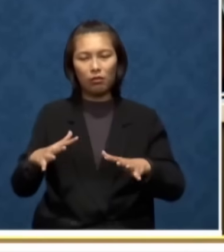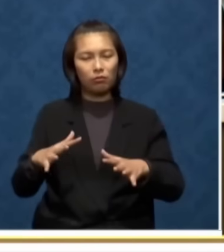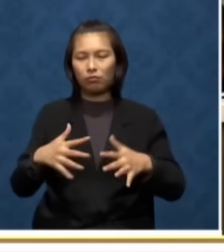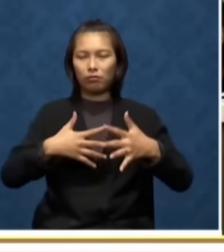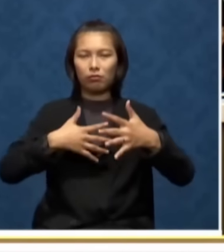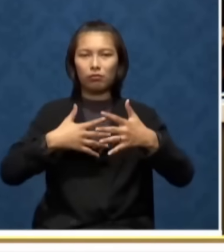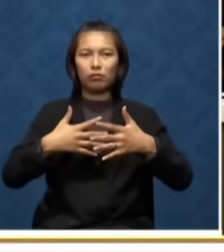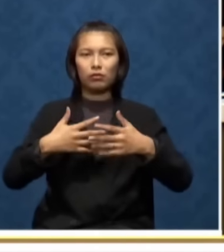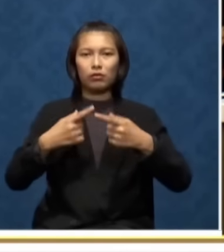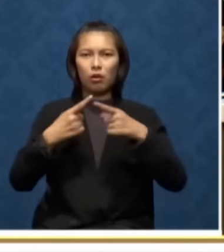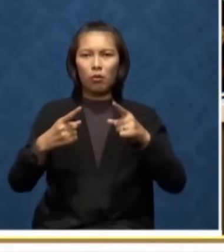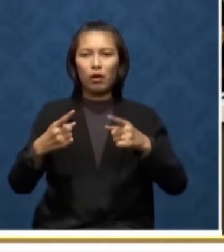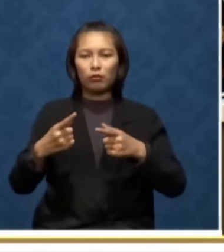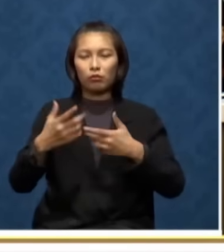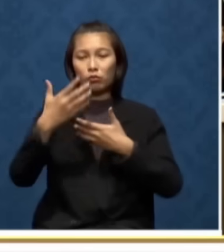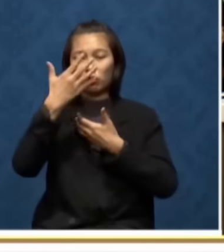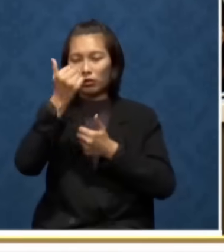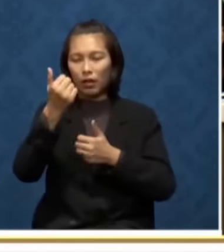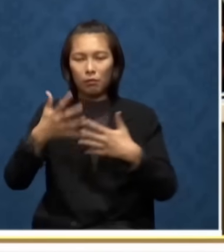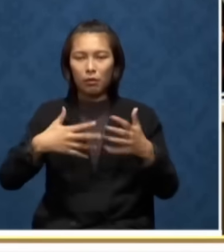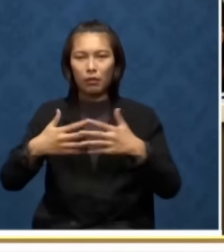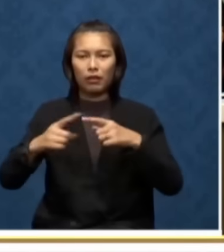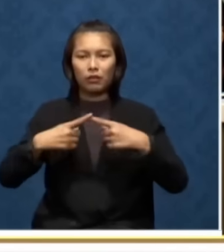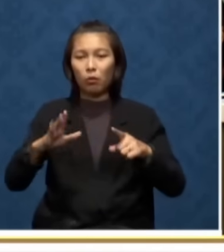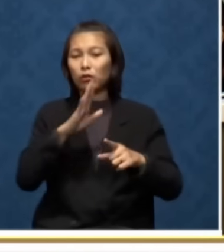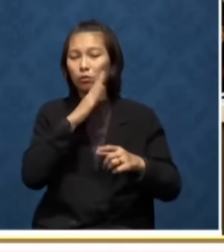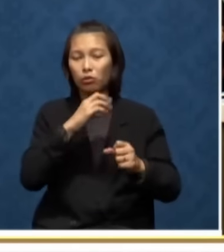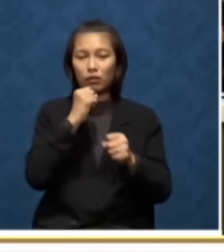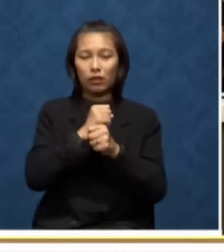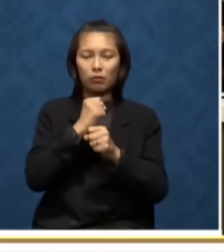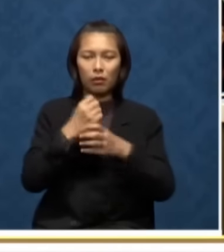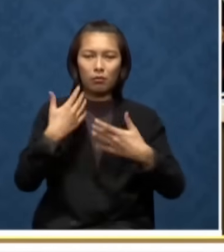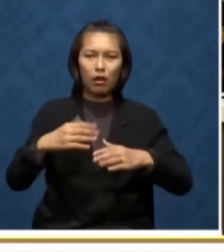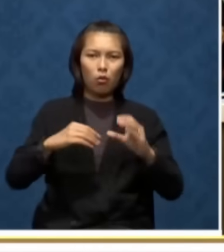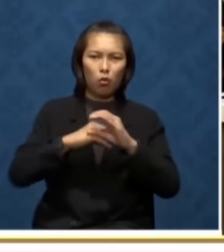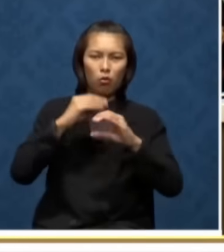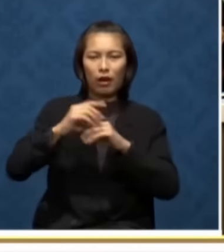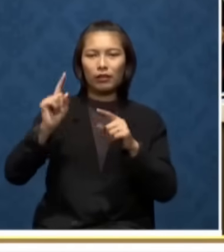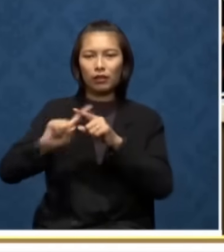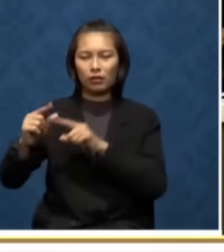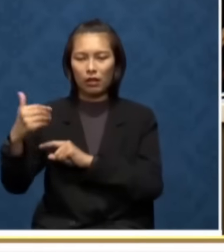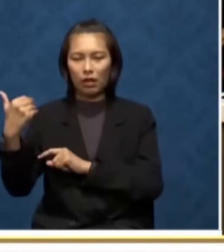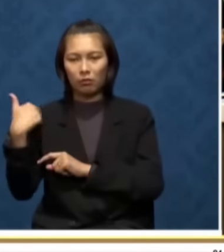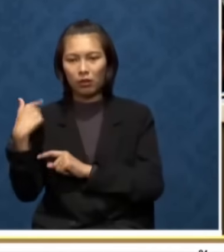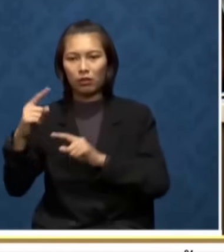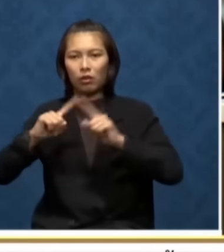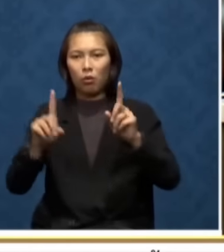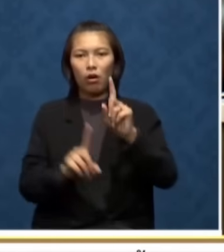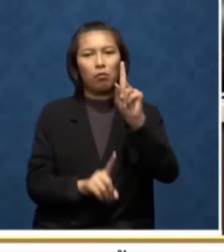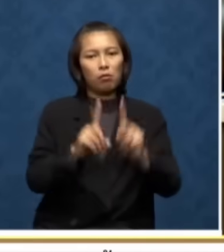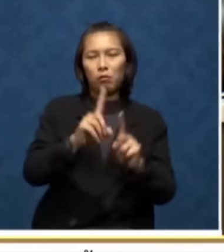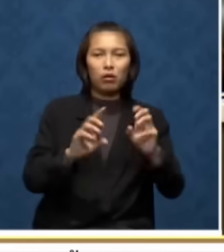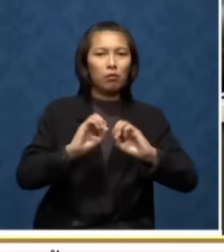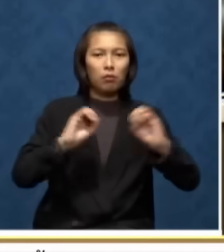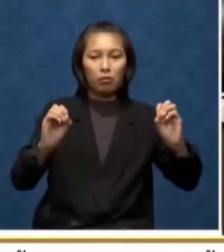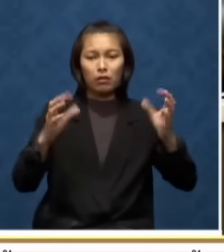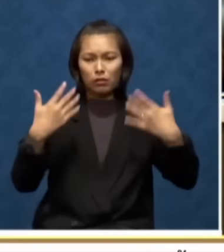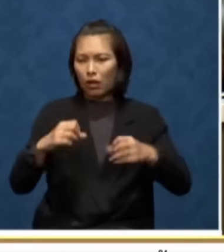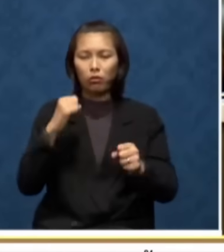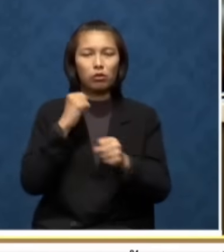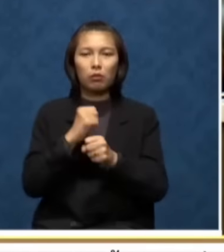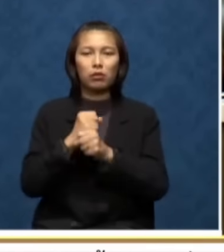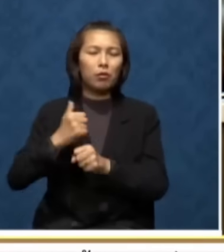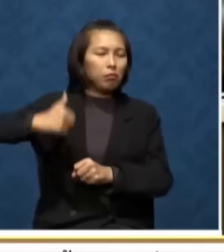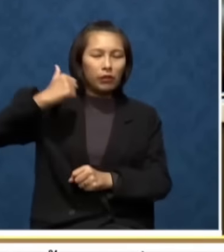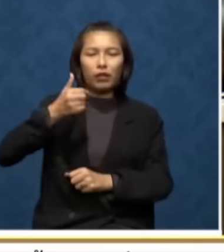แต่ถ้าทำหลายๆโครงการแต่ว่าท่านไม่มีการวัดประสิทธิภาพเลยนะคะและยังดำเนินในแนวทางเดิมไม่